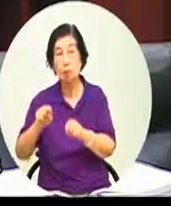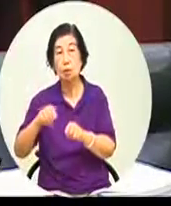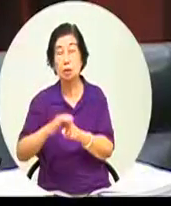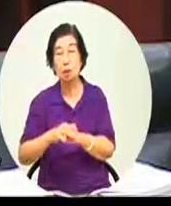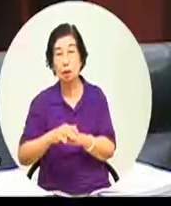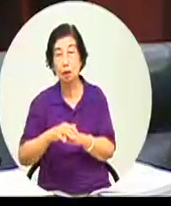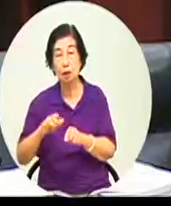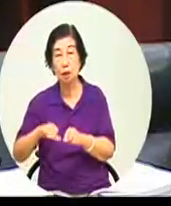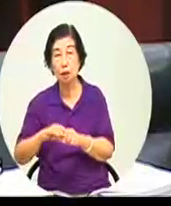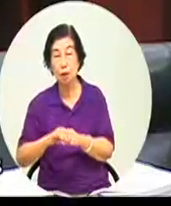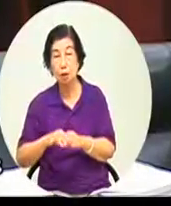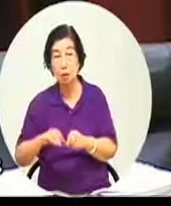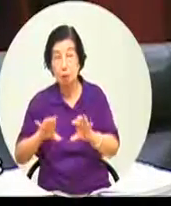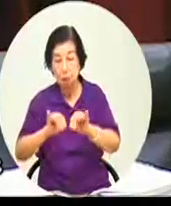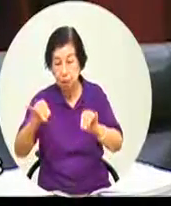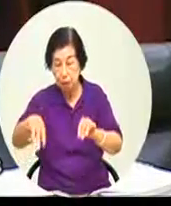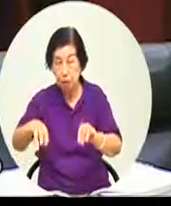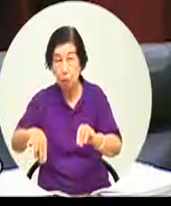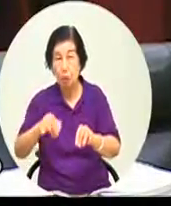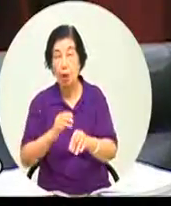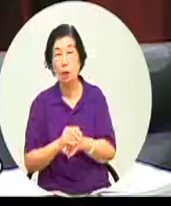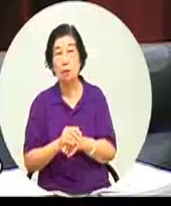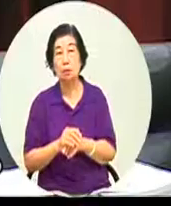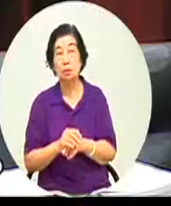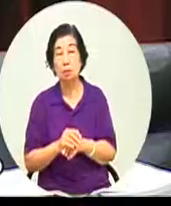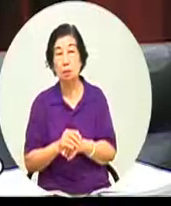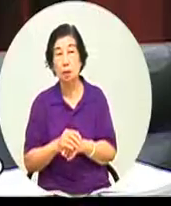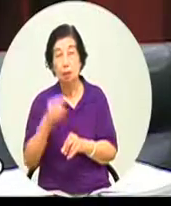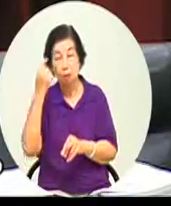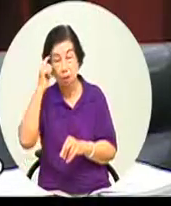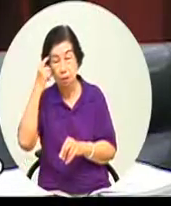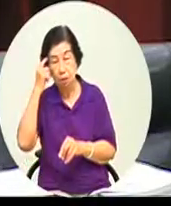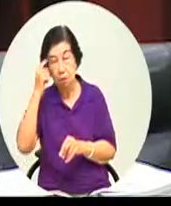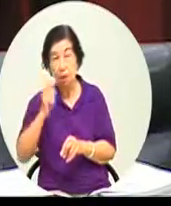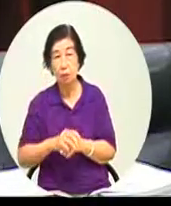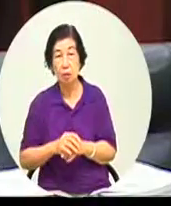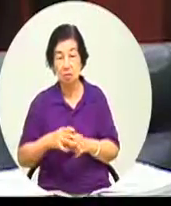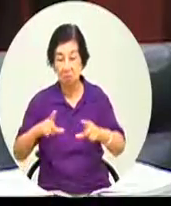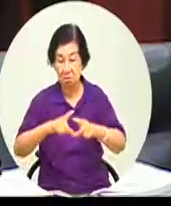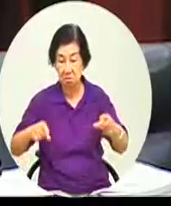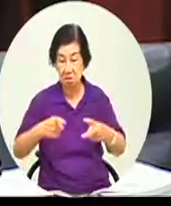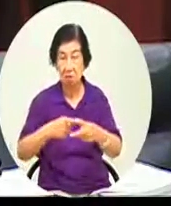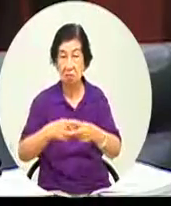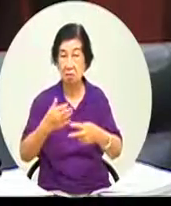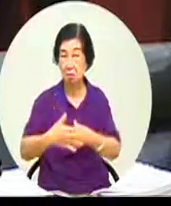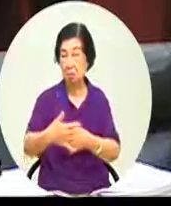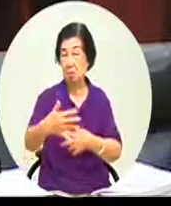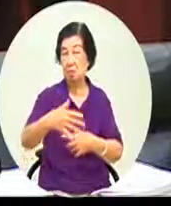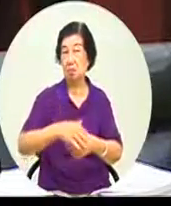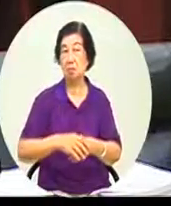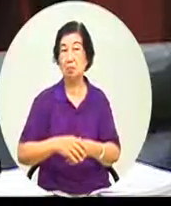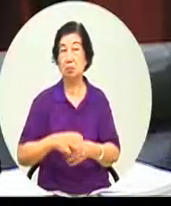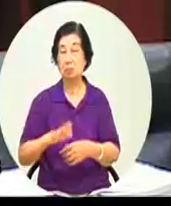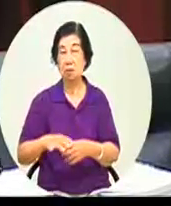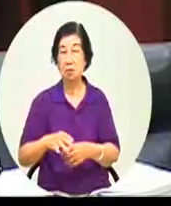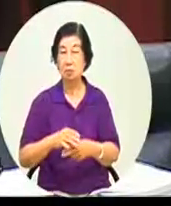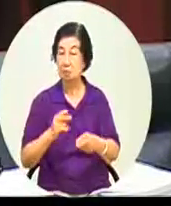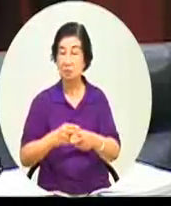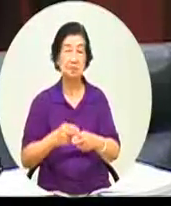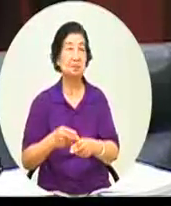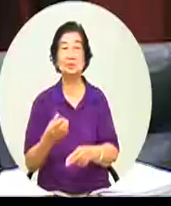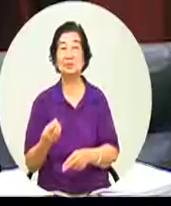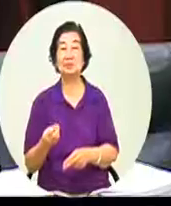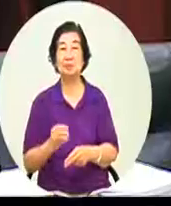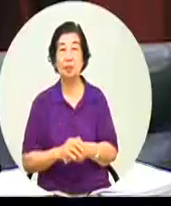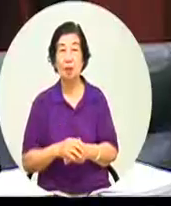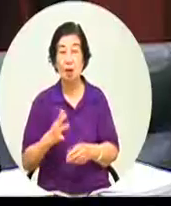央佮连江，它是一个大工程。但是我无相信，我阁去问因报来，伊